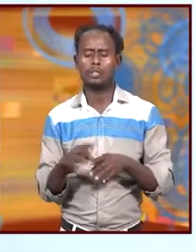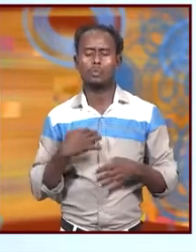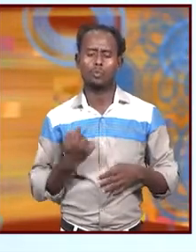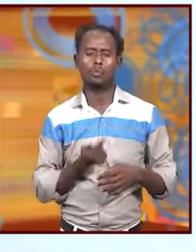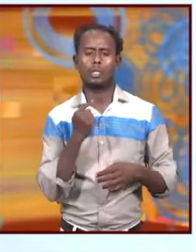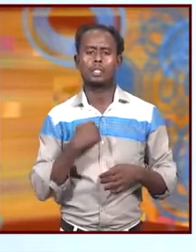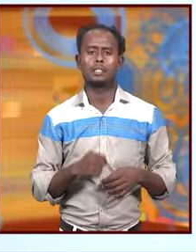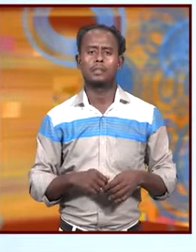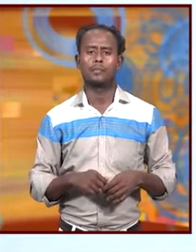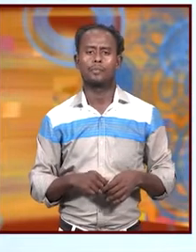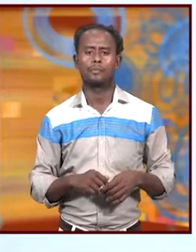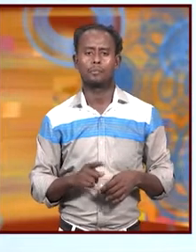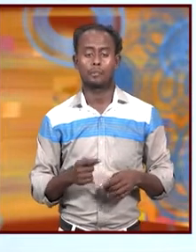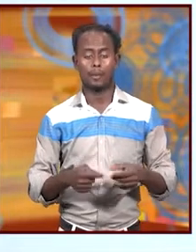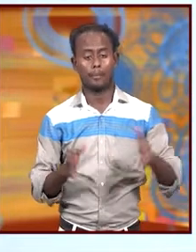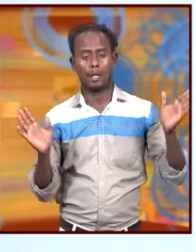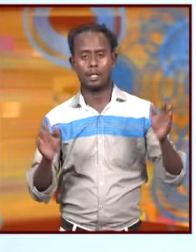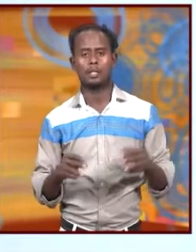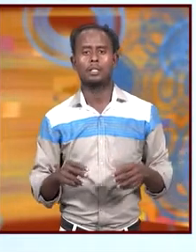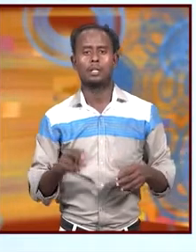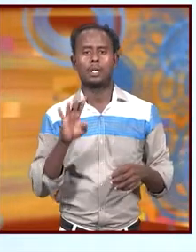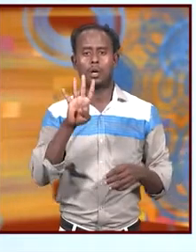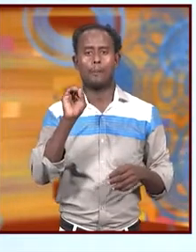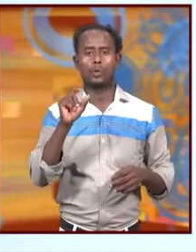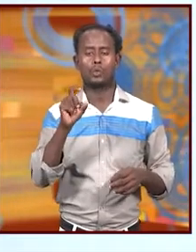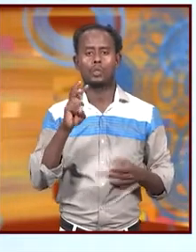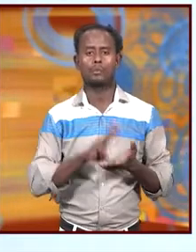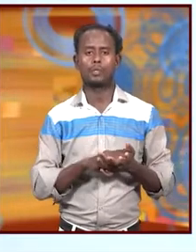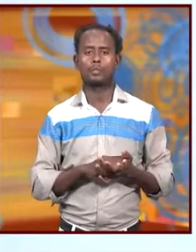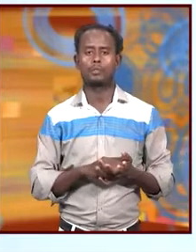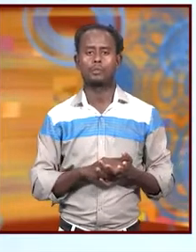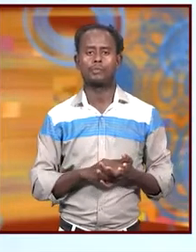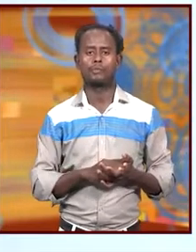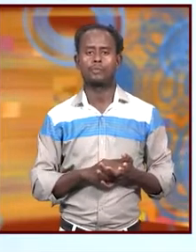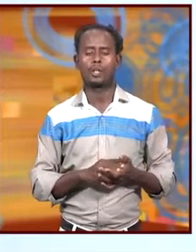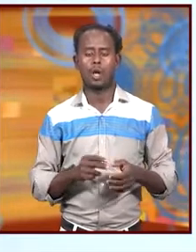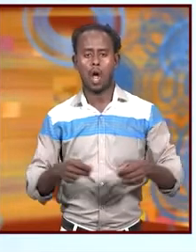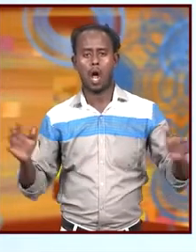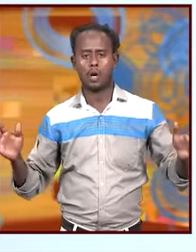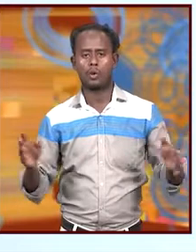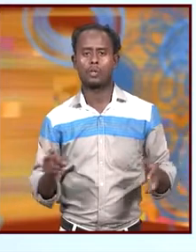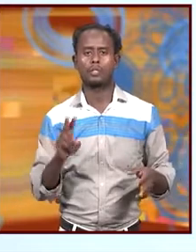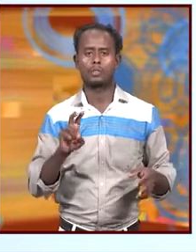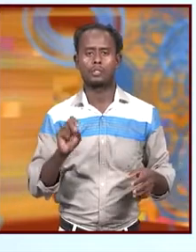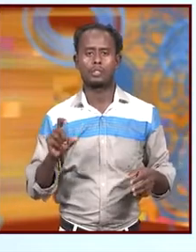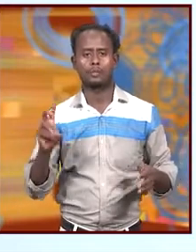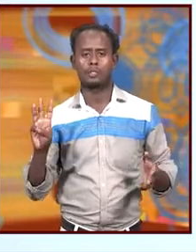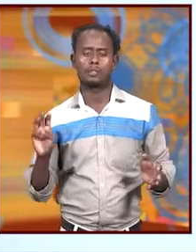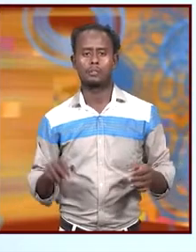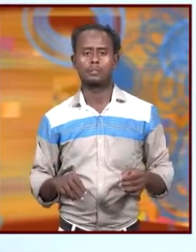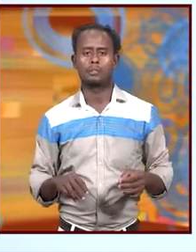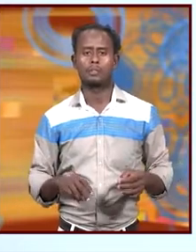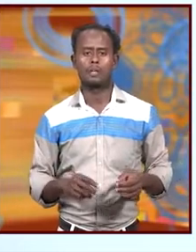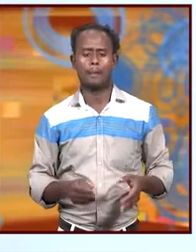இருப்பது மிகப்பெரிய அளவாக 40 சென்டிமீட்டர் நீளம் மற்றும் அகலமானது 20 சென்டிமீட்டர் இருக்கிறது.